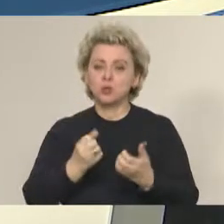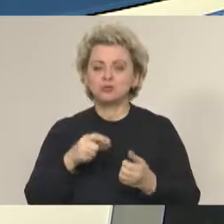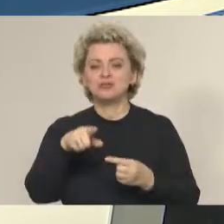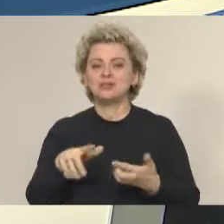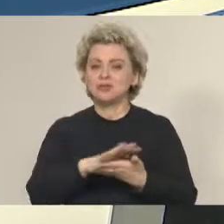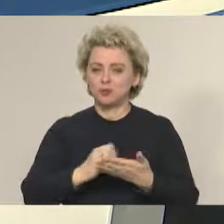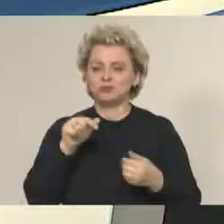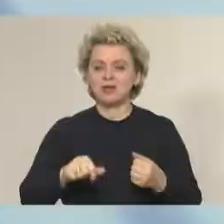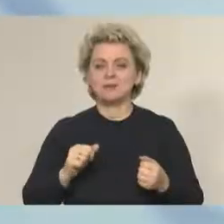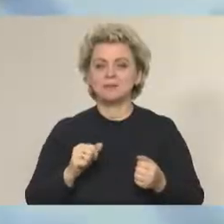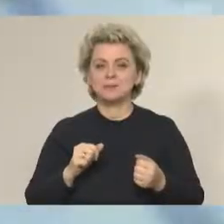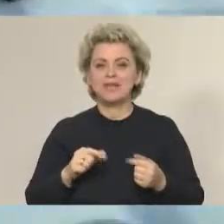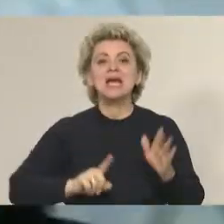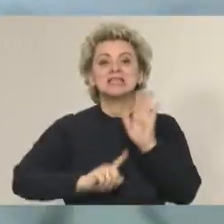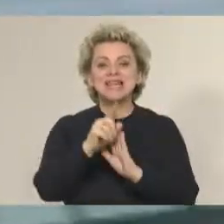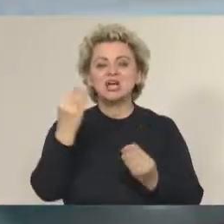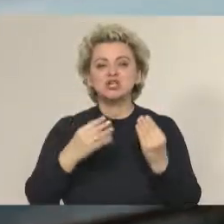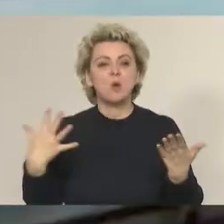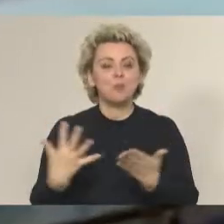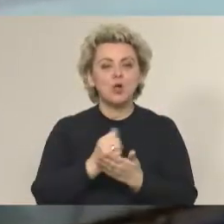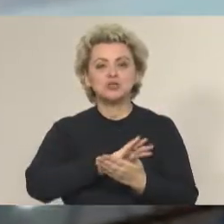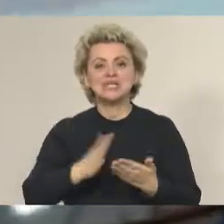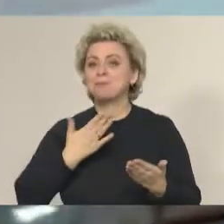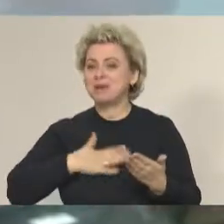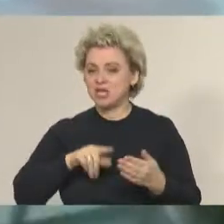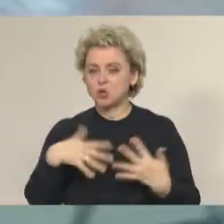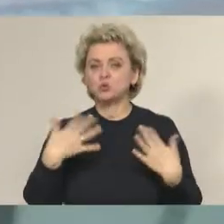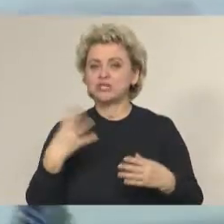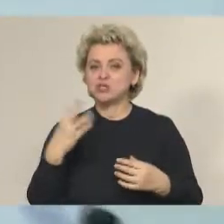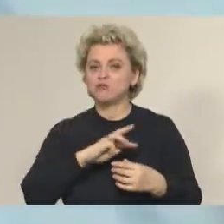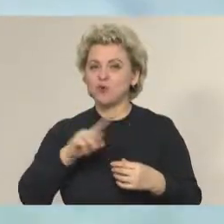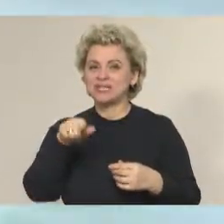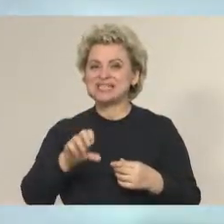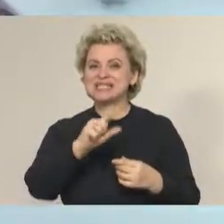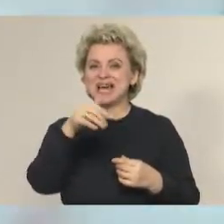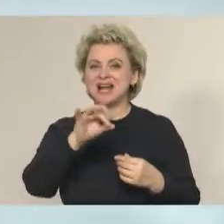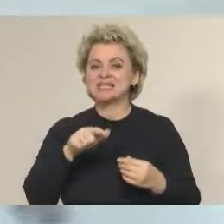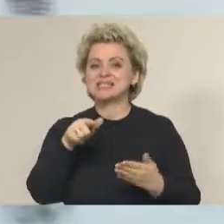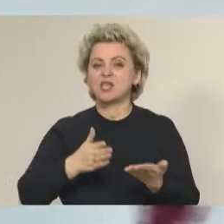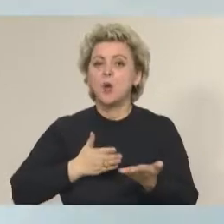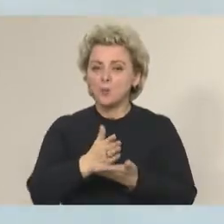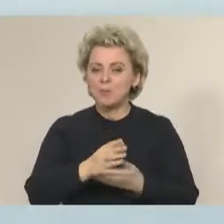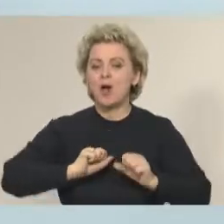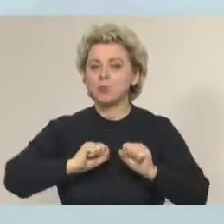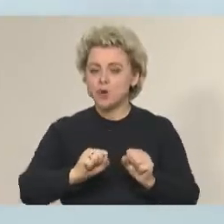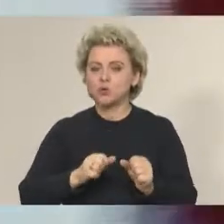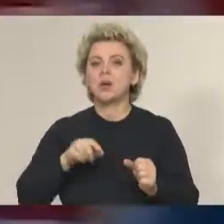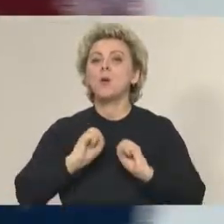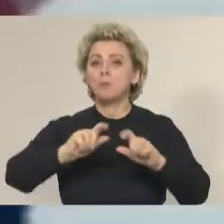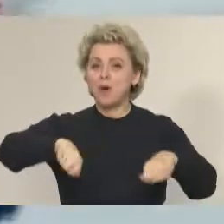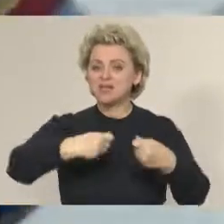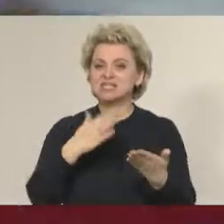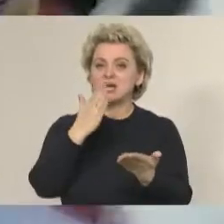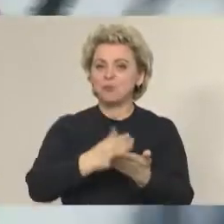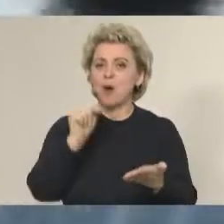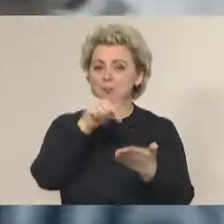удар. Начало матча получилось неприятным. Уже на 4-й минуте саранцы вскрыли нашу оборону продольным пасом и в